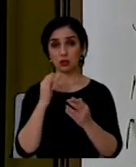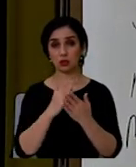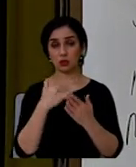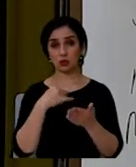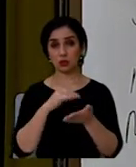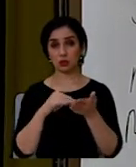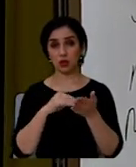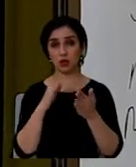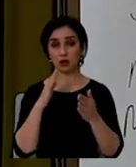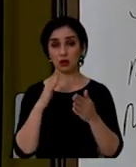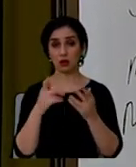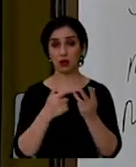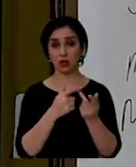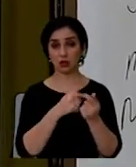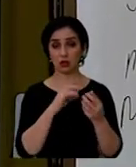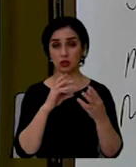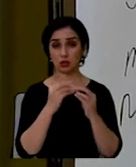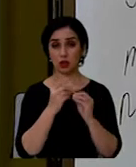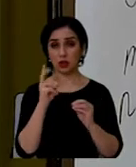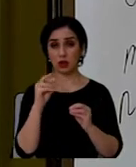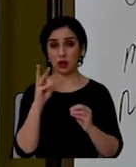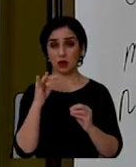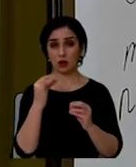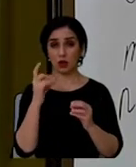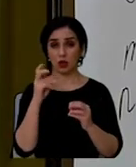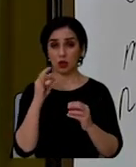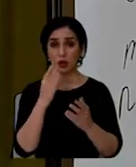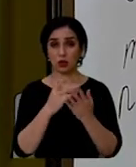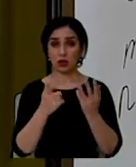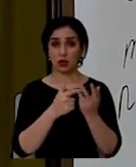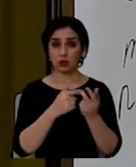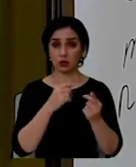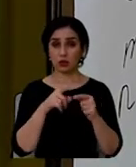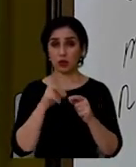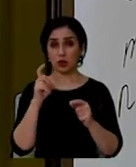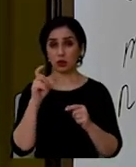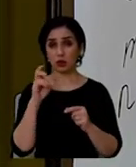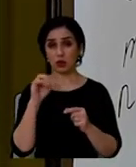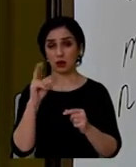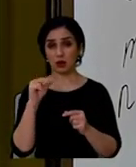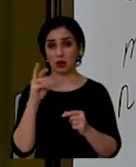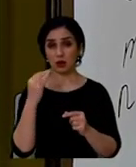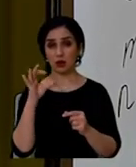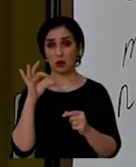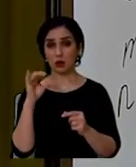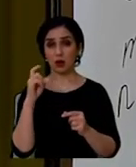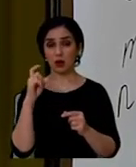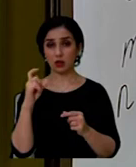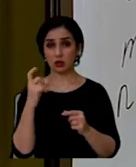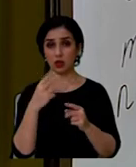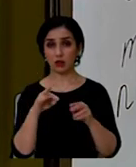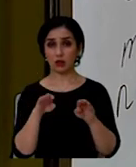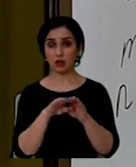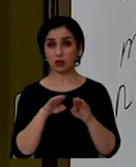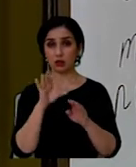написать, что количество калий-хлор равно количеству калий-OH, а значит, оно